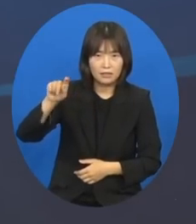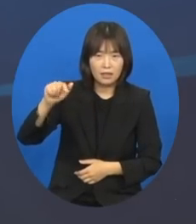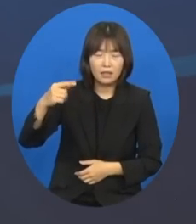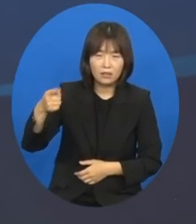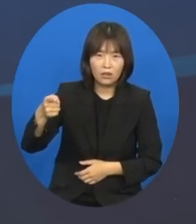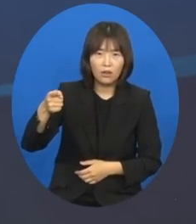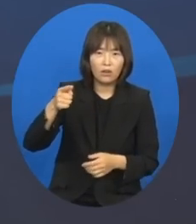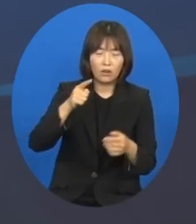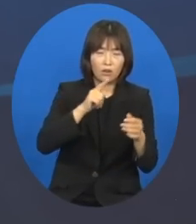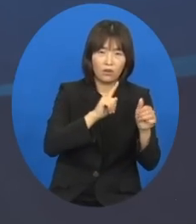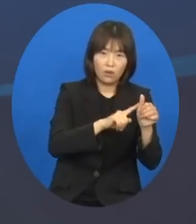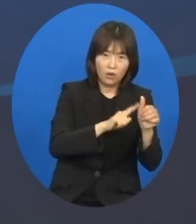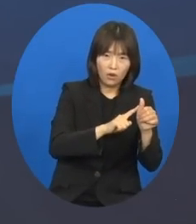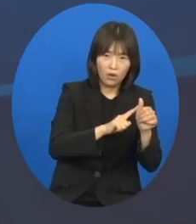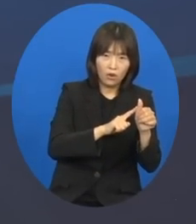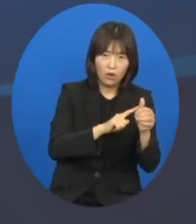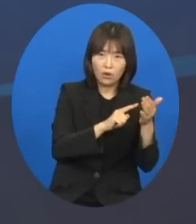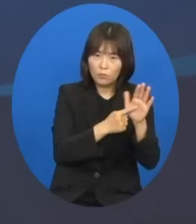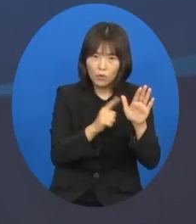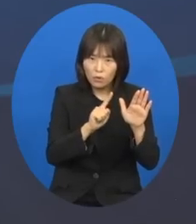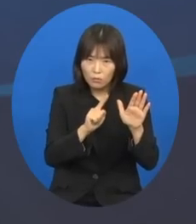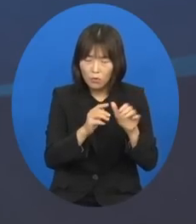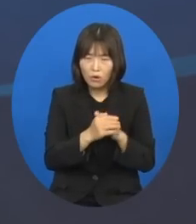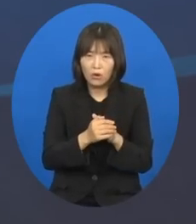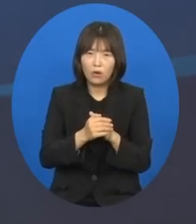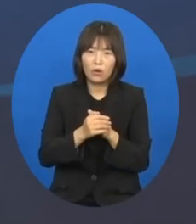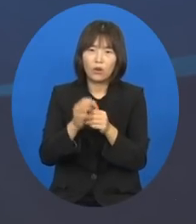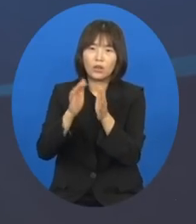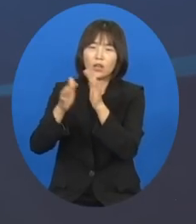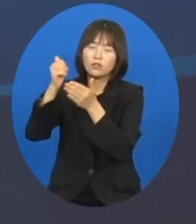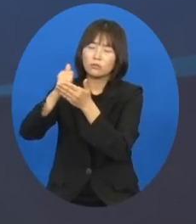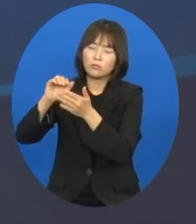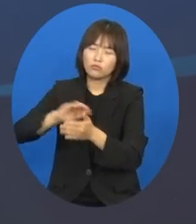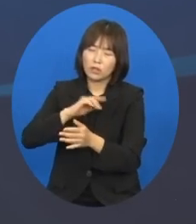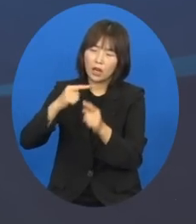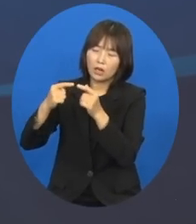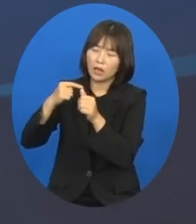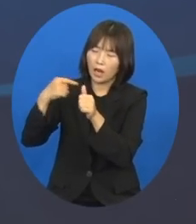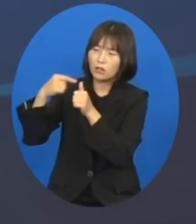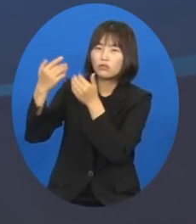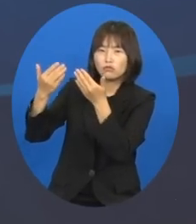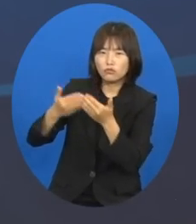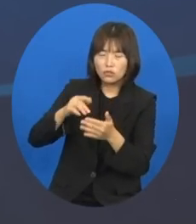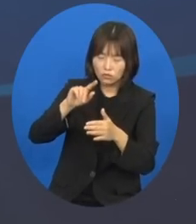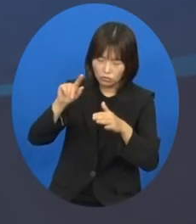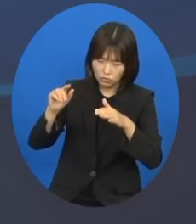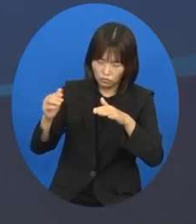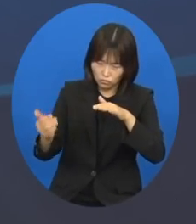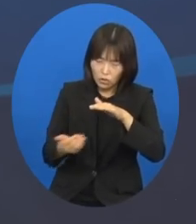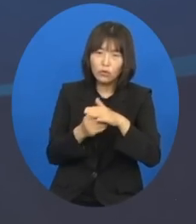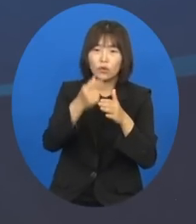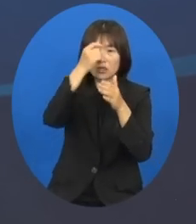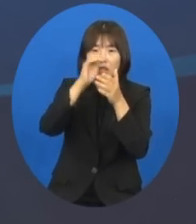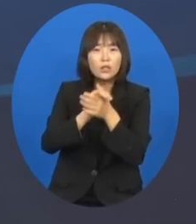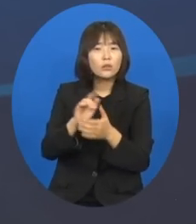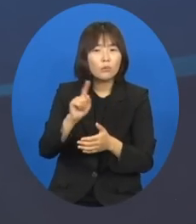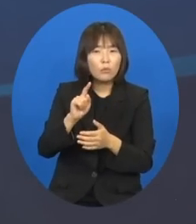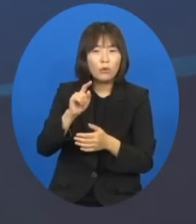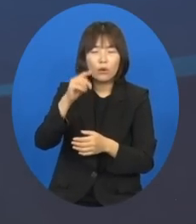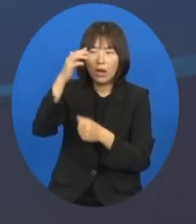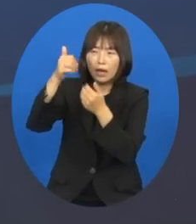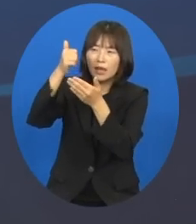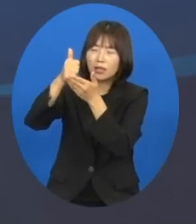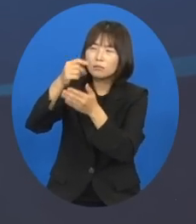가르쳐 주신 기도 중에 최고의 기도는 뭐였냐면 하나님을 아버지로 부르도록 허락해 주신